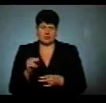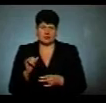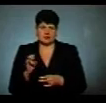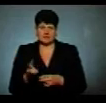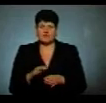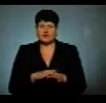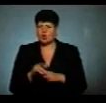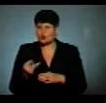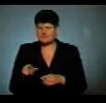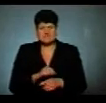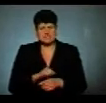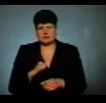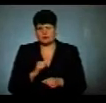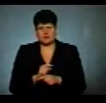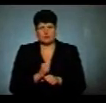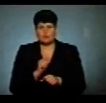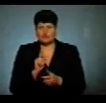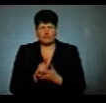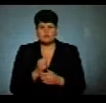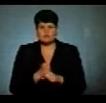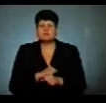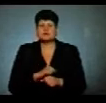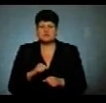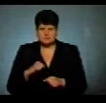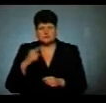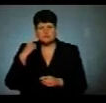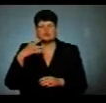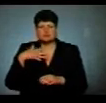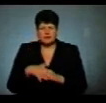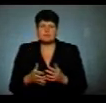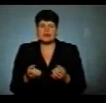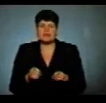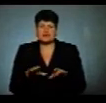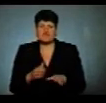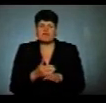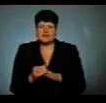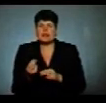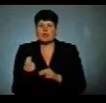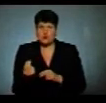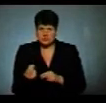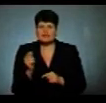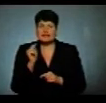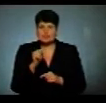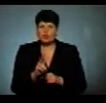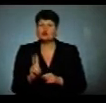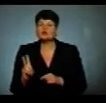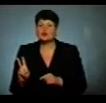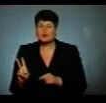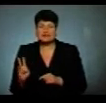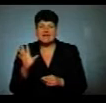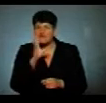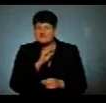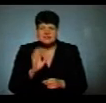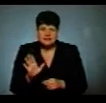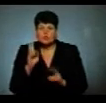виконавці мають це зробити за власний рахунок, але, власне, ми свідомо прийняли рішення про виділення коштів для того, щоб тим, хто не